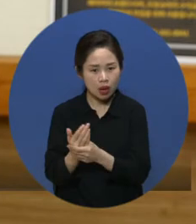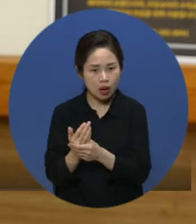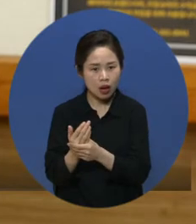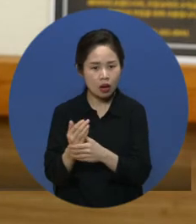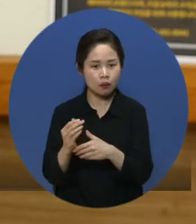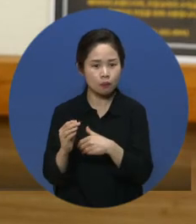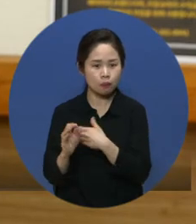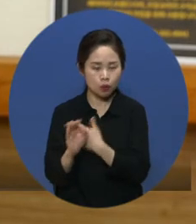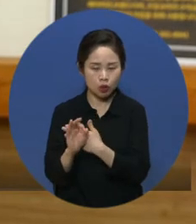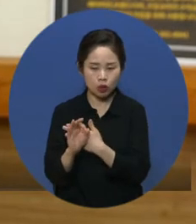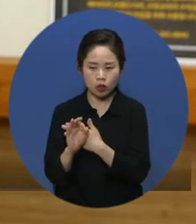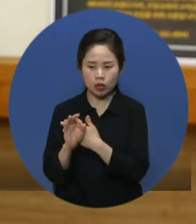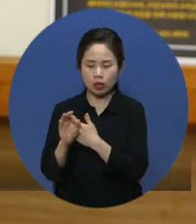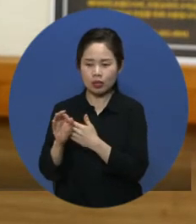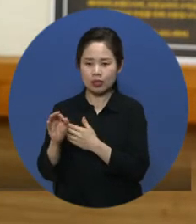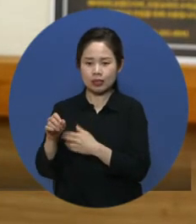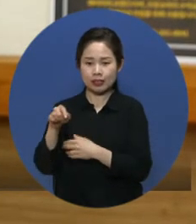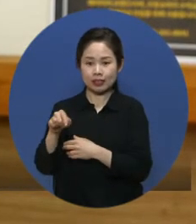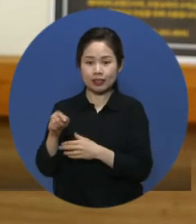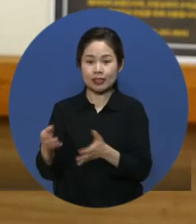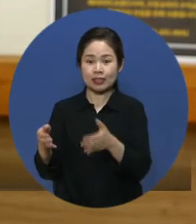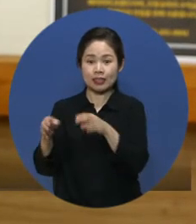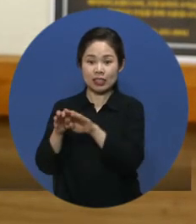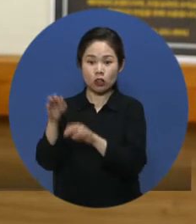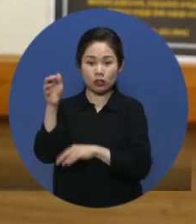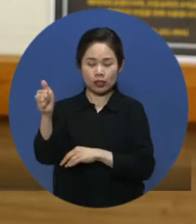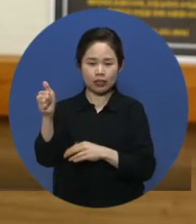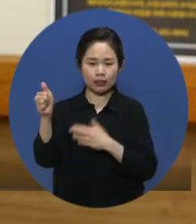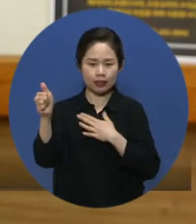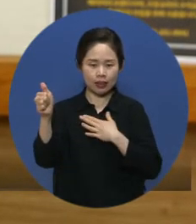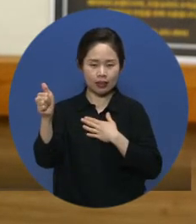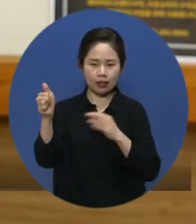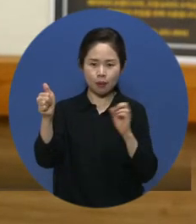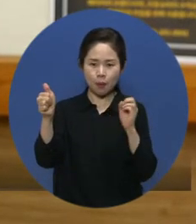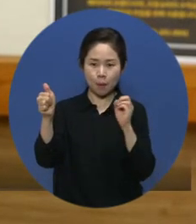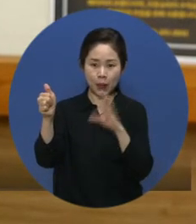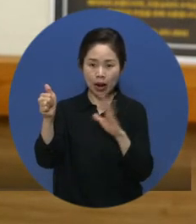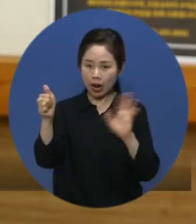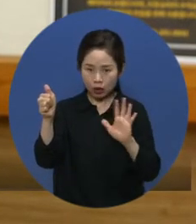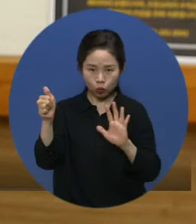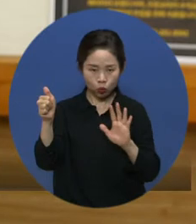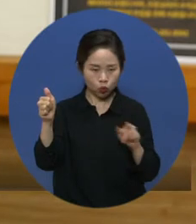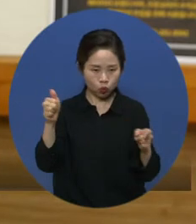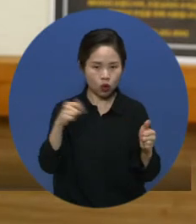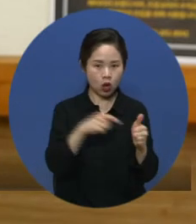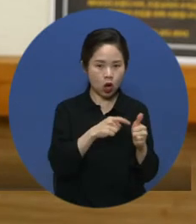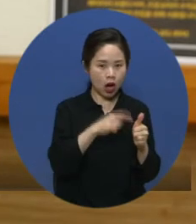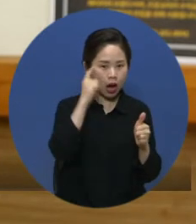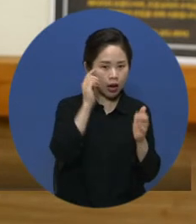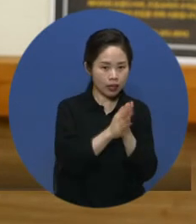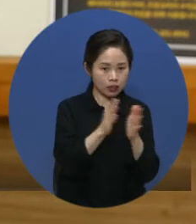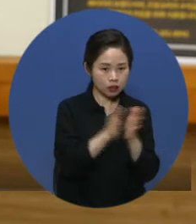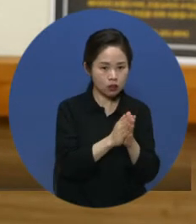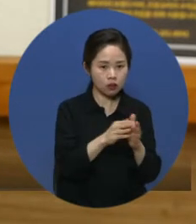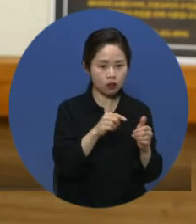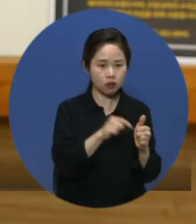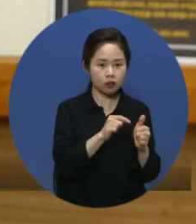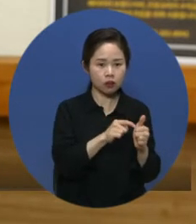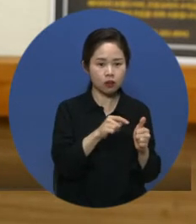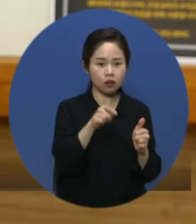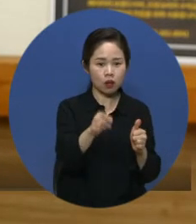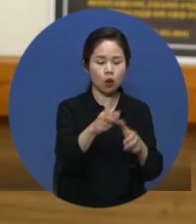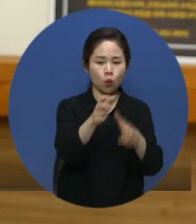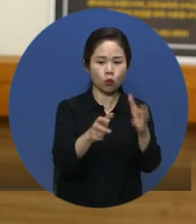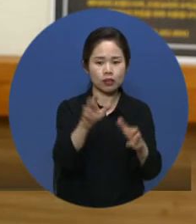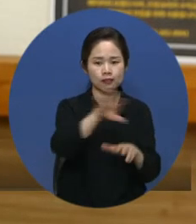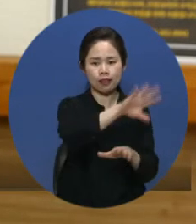시설장인 저를 거치지 않더라도 제과장님이 생산 라인, 즉 공장을